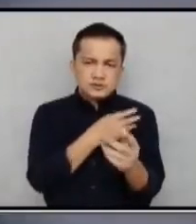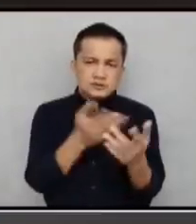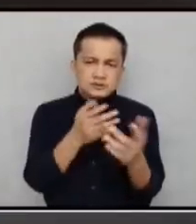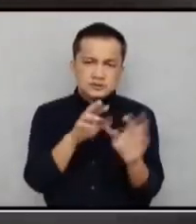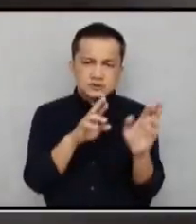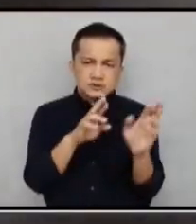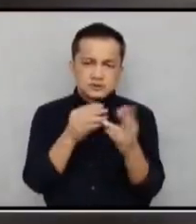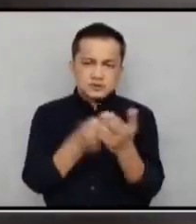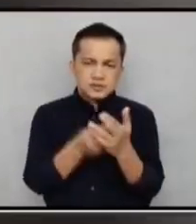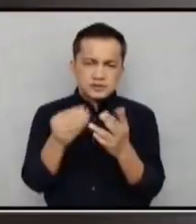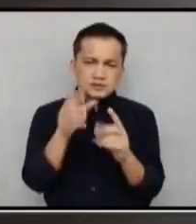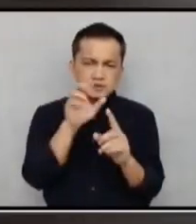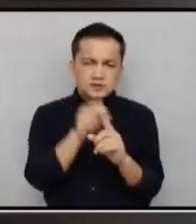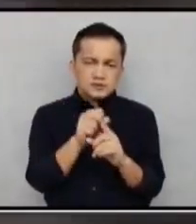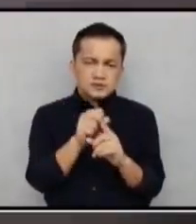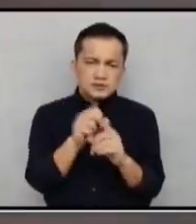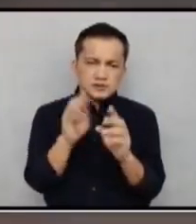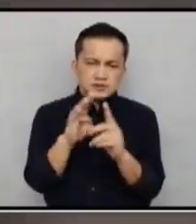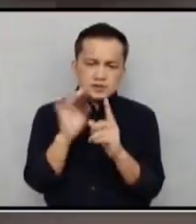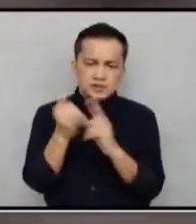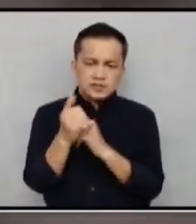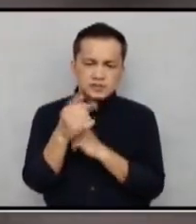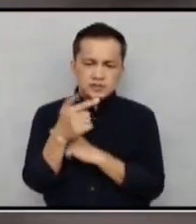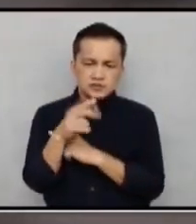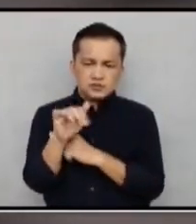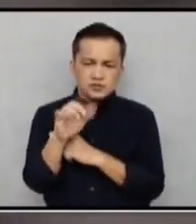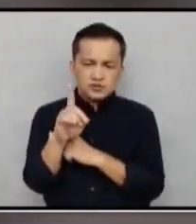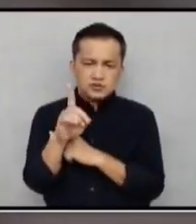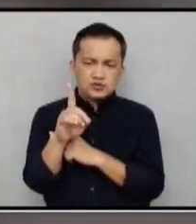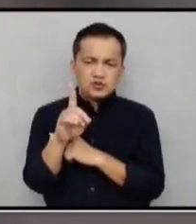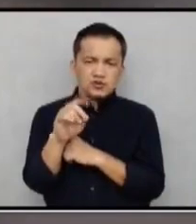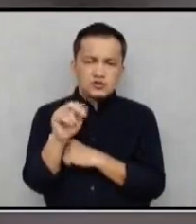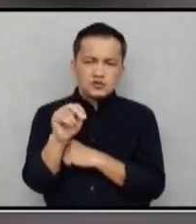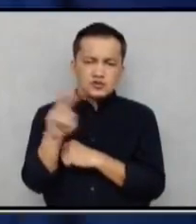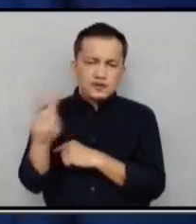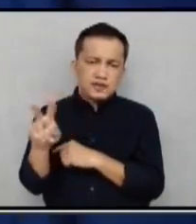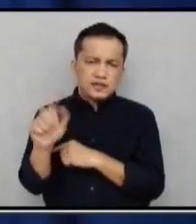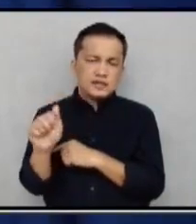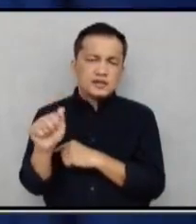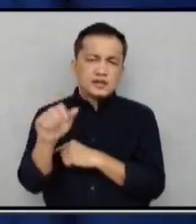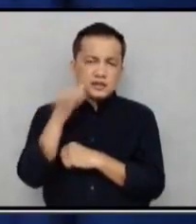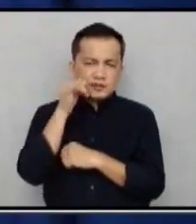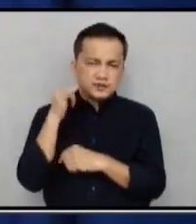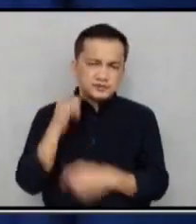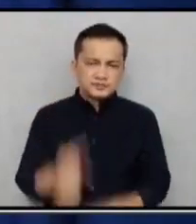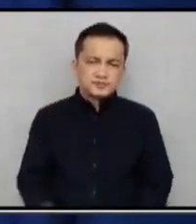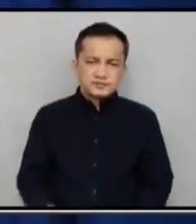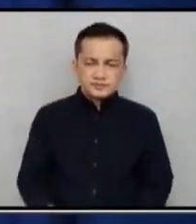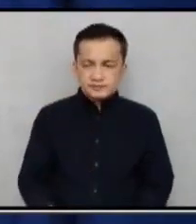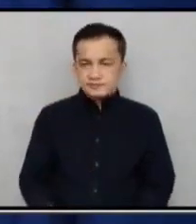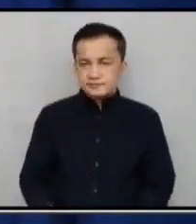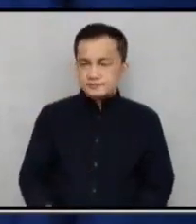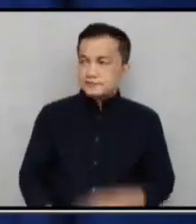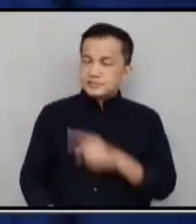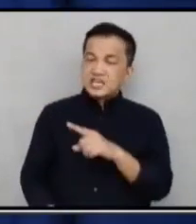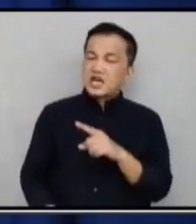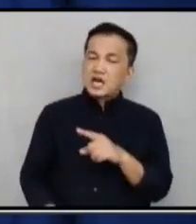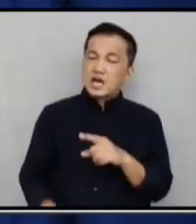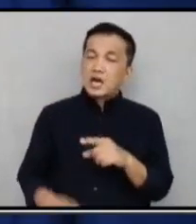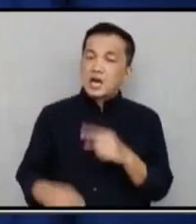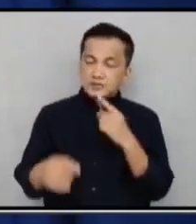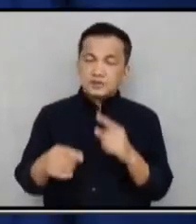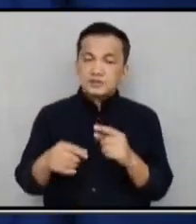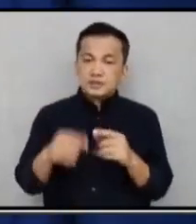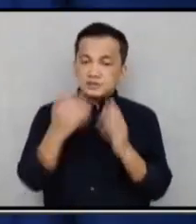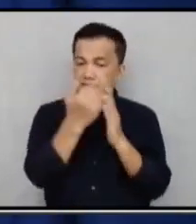bypass operation sa Barangay Gulod, Novaliches, Quezon City kahapon ng hapon. Actually, nasa watchlist namin siya. Eh, nung nagkaroon